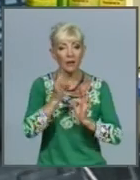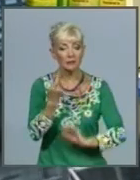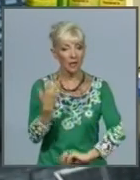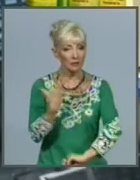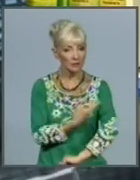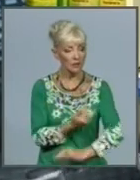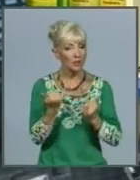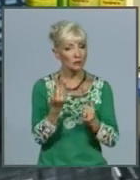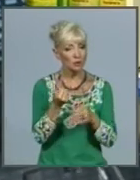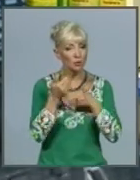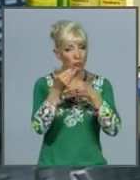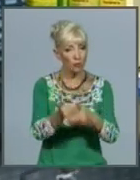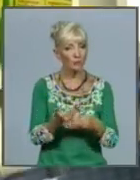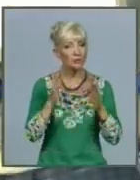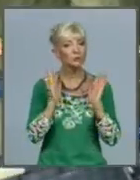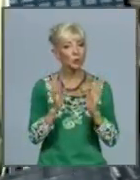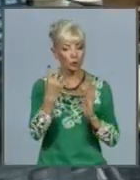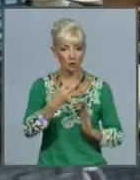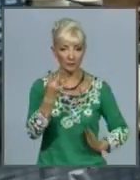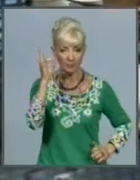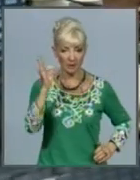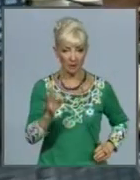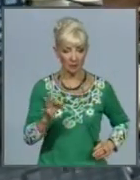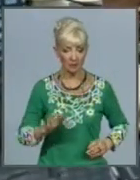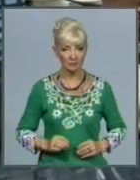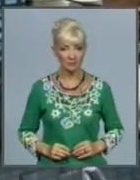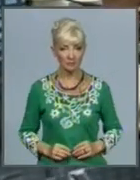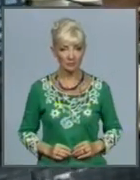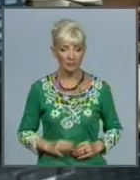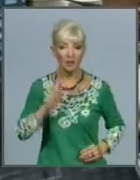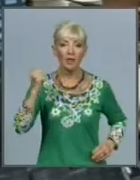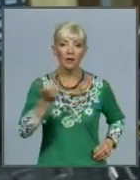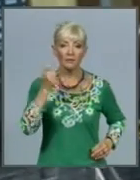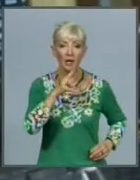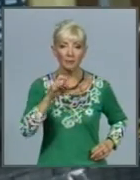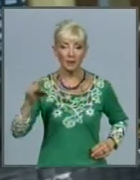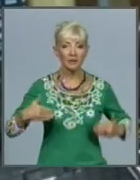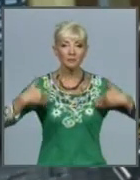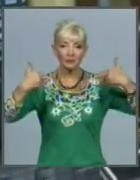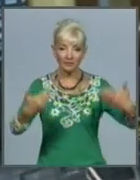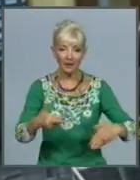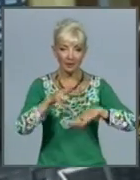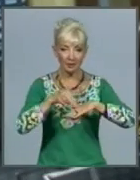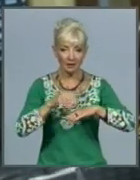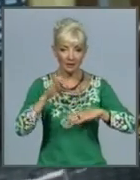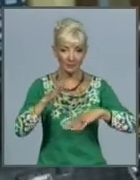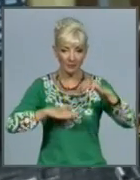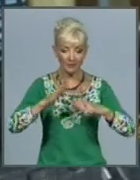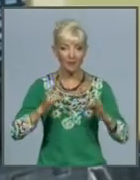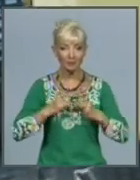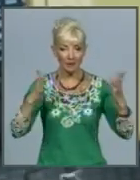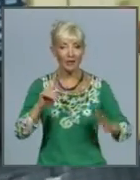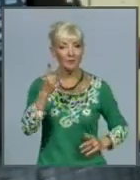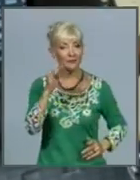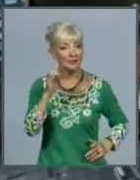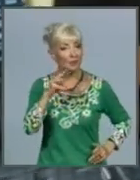складає всього 42%. У Харківській мерії привітали правоохоронців з професійним святом. Перший віце-мер нагородив